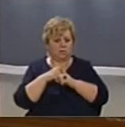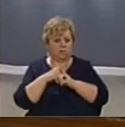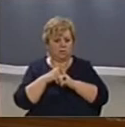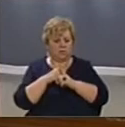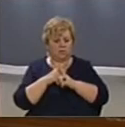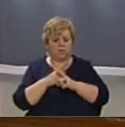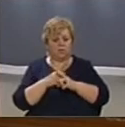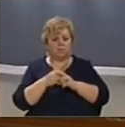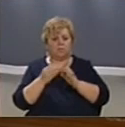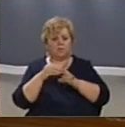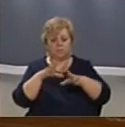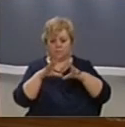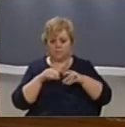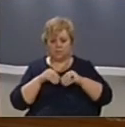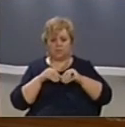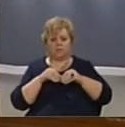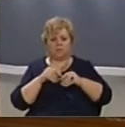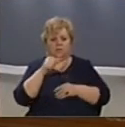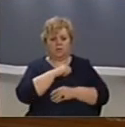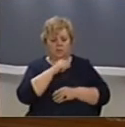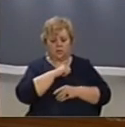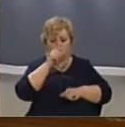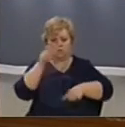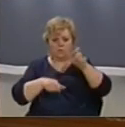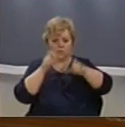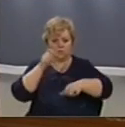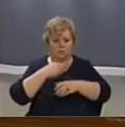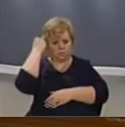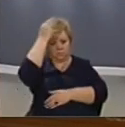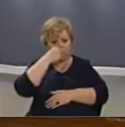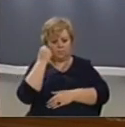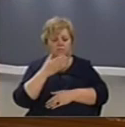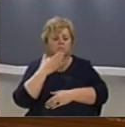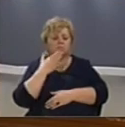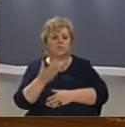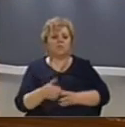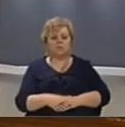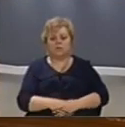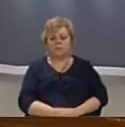për të përmbushur misionin e saj në interes të qytetarëve të Kosovës. Ju falenderoj.